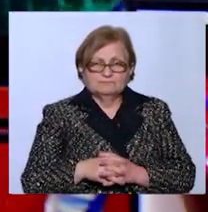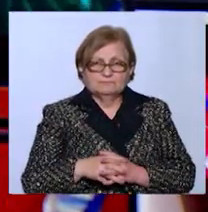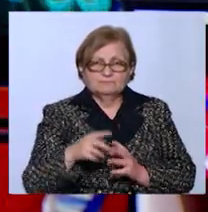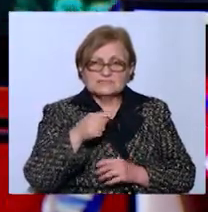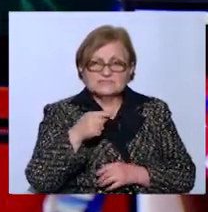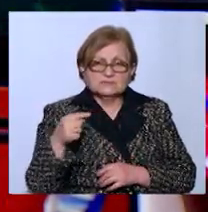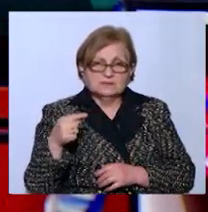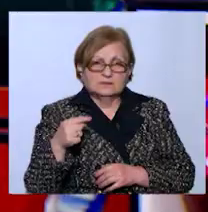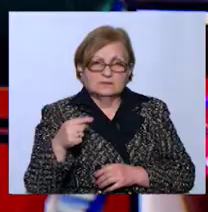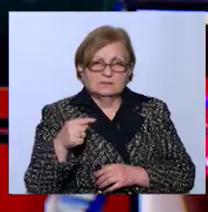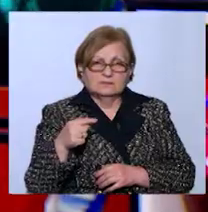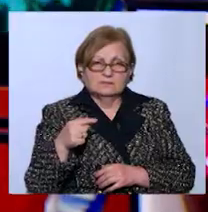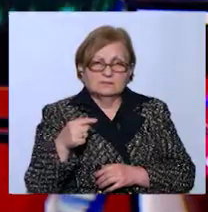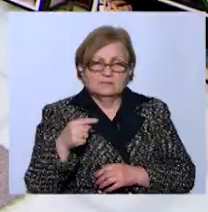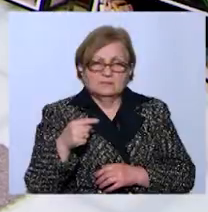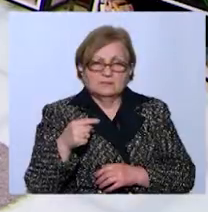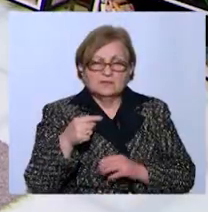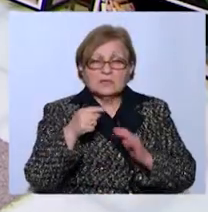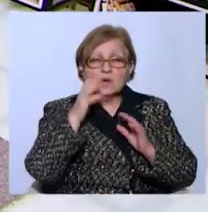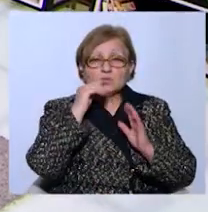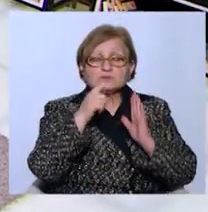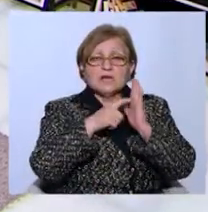წილადი რომ წილადზე იყოფა,